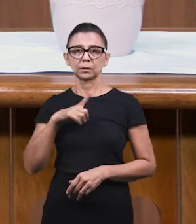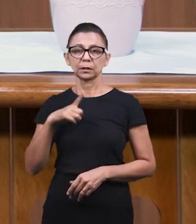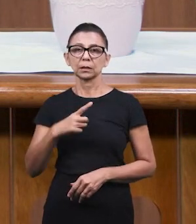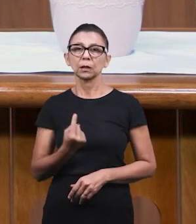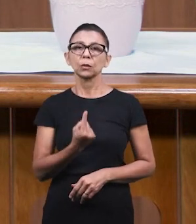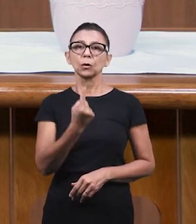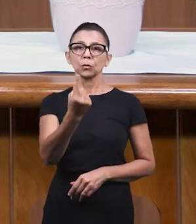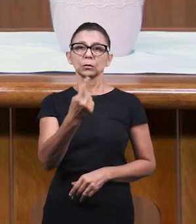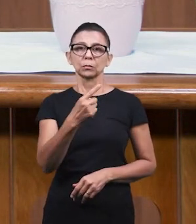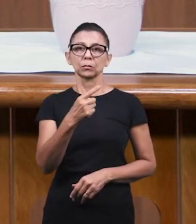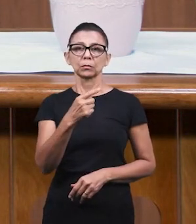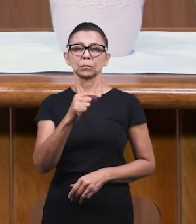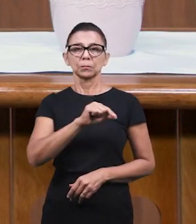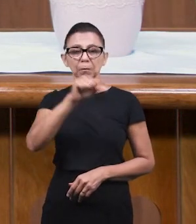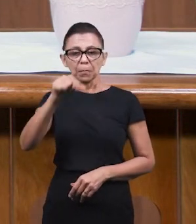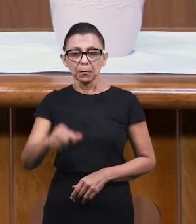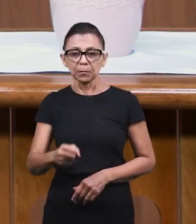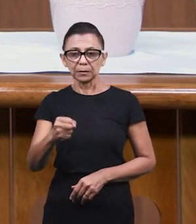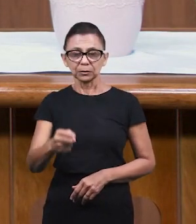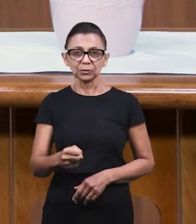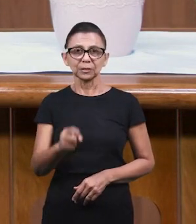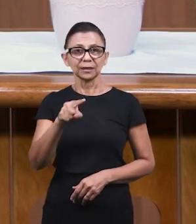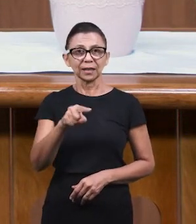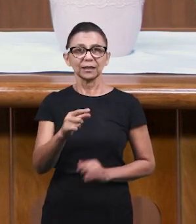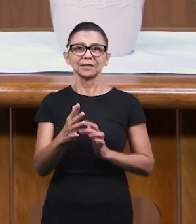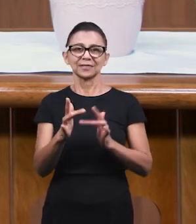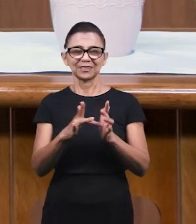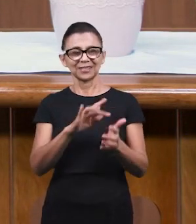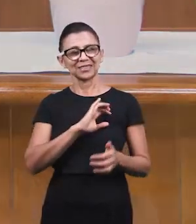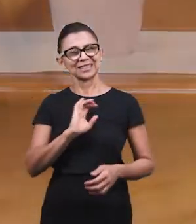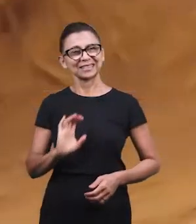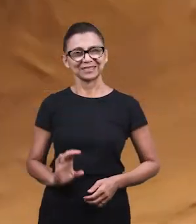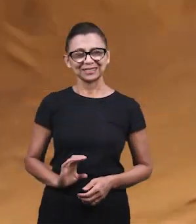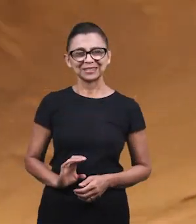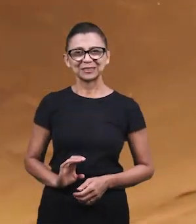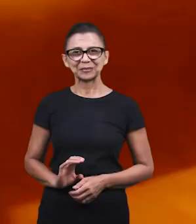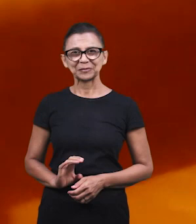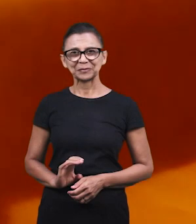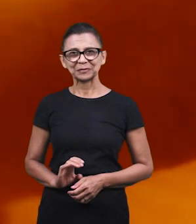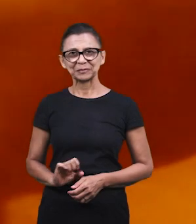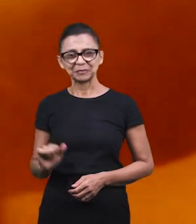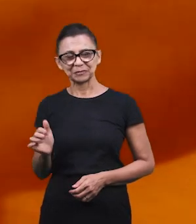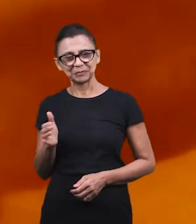являемся стадом нашего Господа, и мы славим Господа за это.